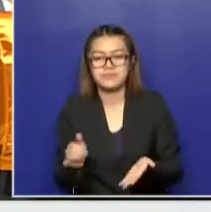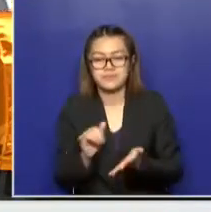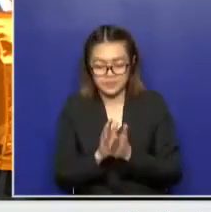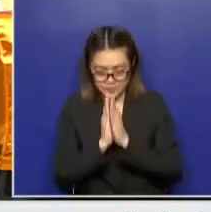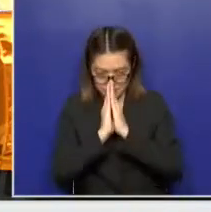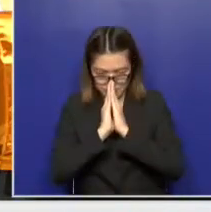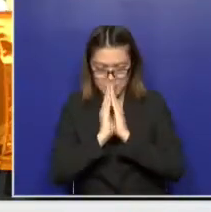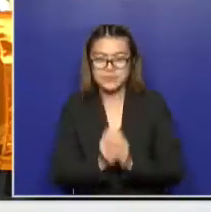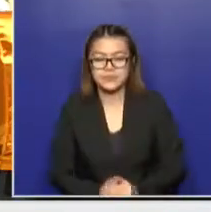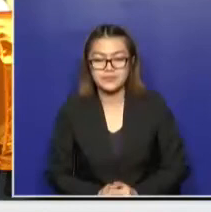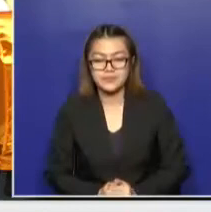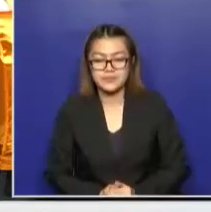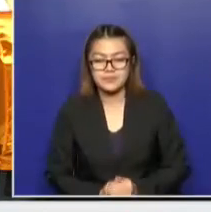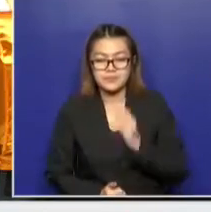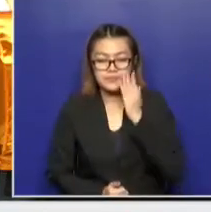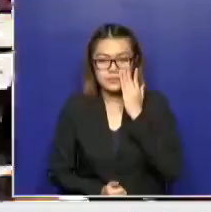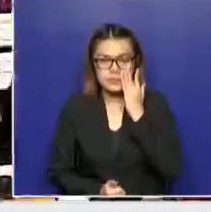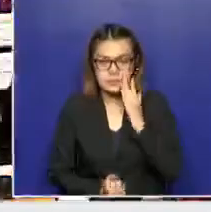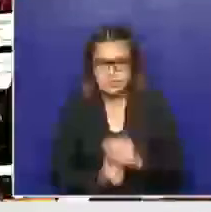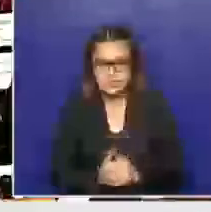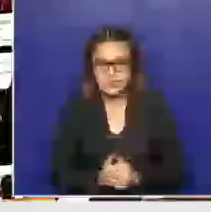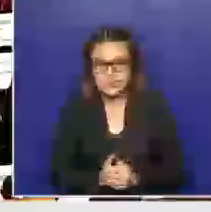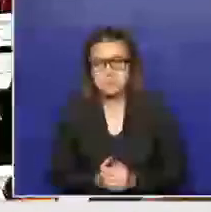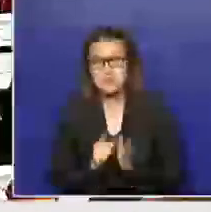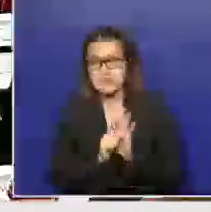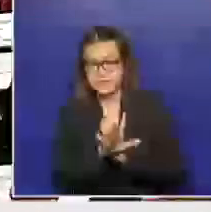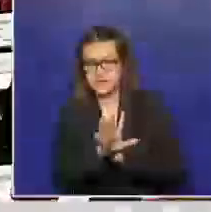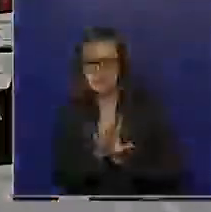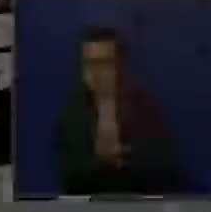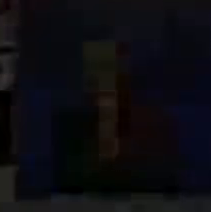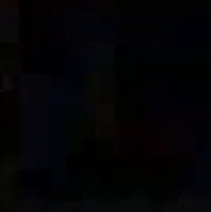ขอบคุณพิรเดชนะครับท่านขอไว้5นาทีแต่ว่าใช้เวลาไปไม่ถึง